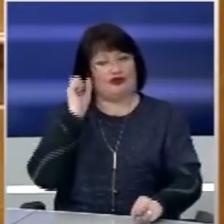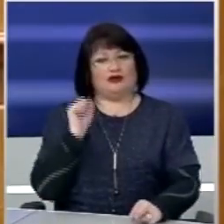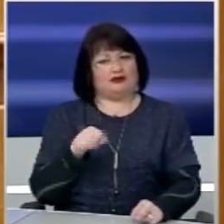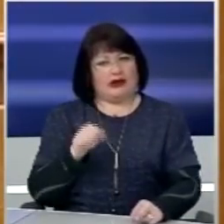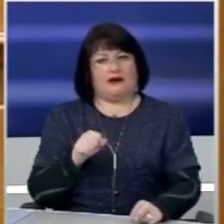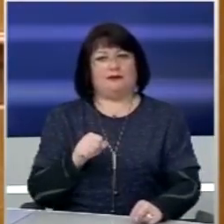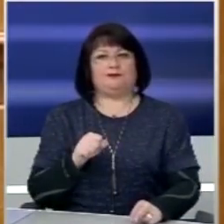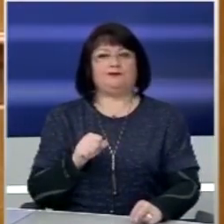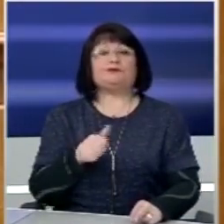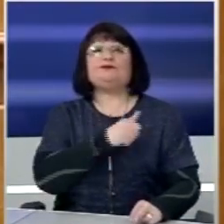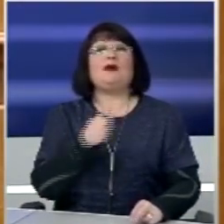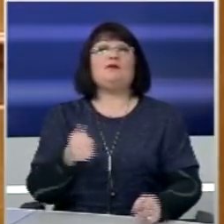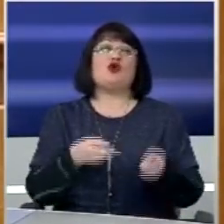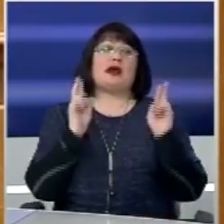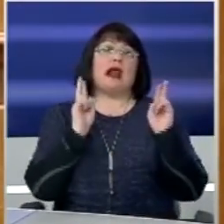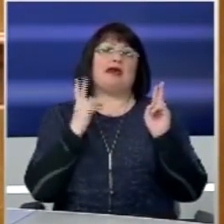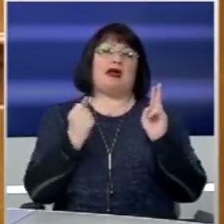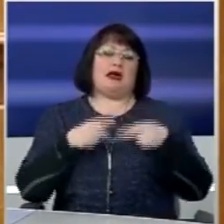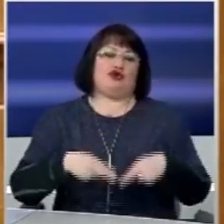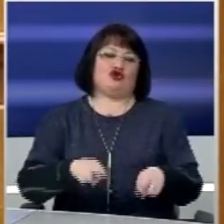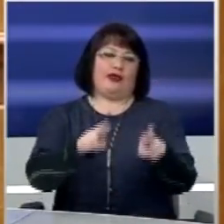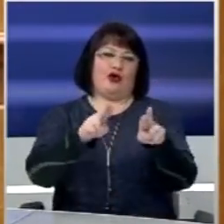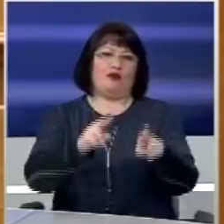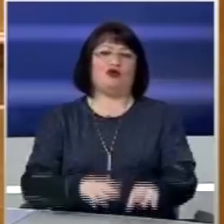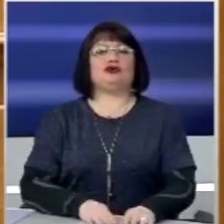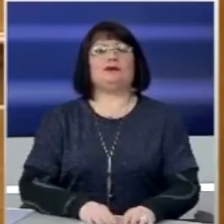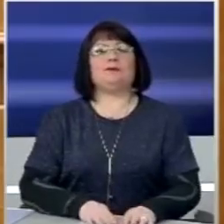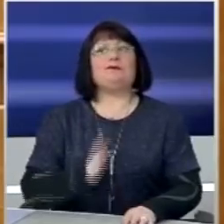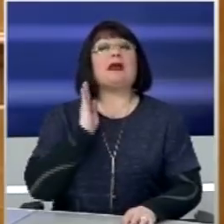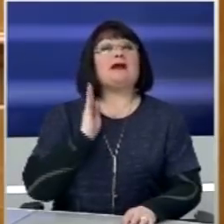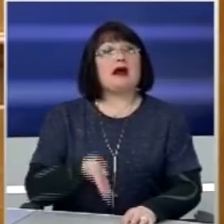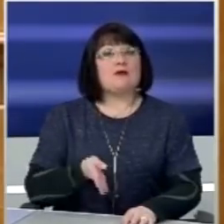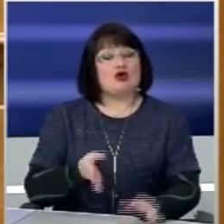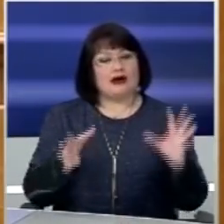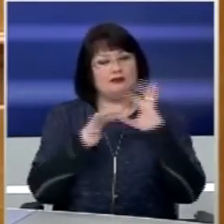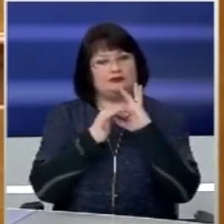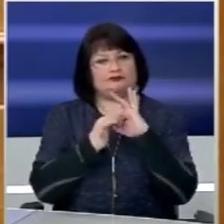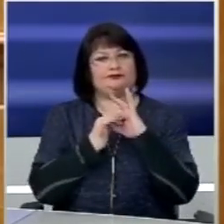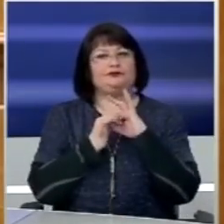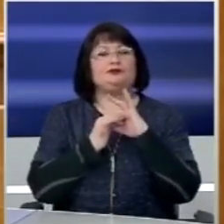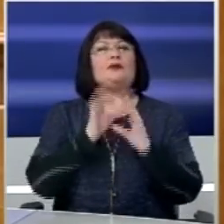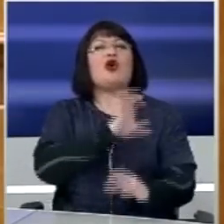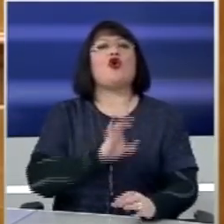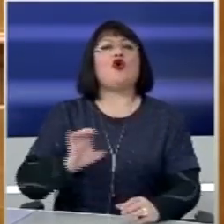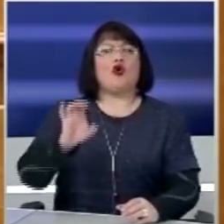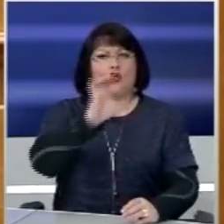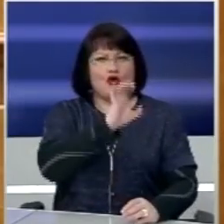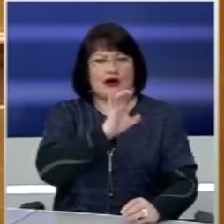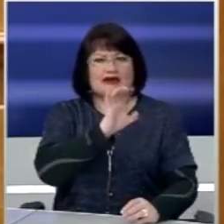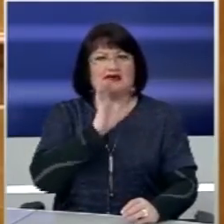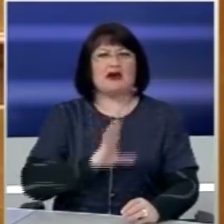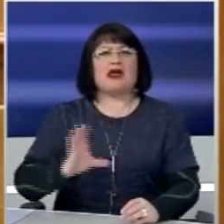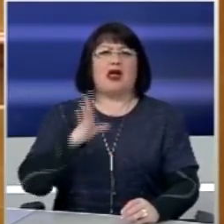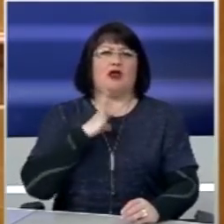αλλά είναι ο μόνος ελπιδοφόρος. Για να μπορεί να συνάπτει σχέσεις με όλες τις χώρες και τους λαούς